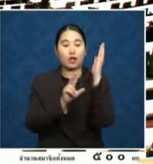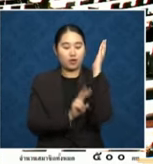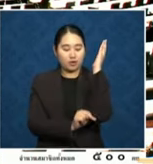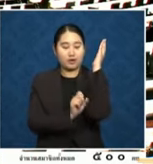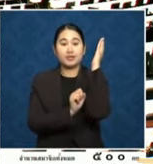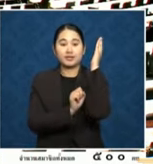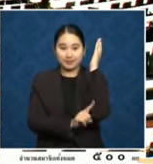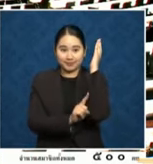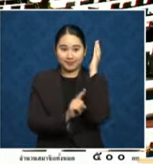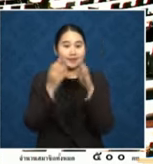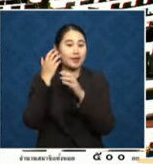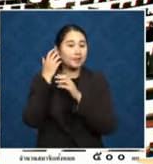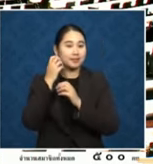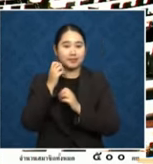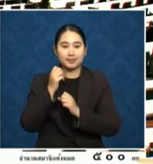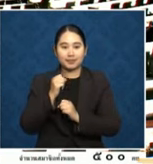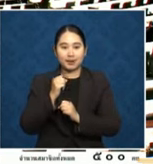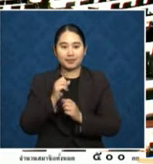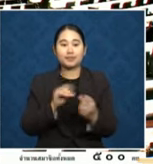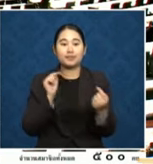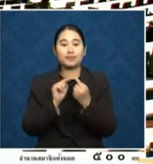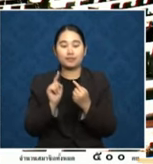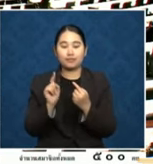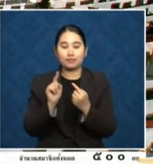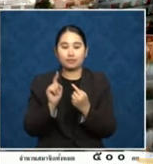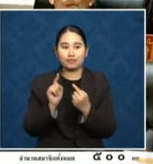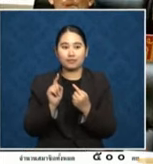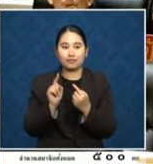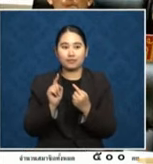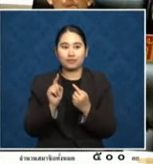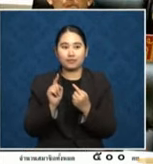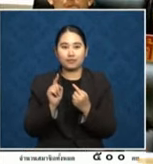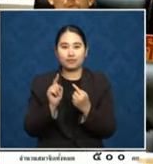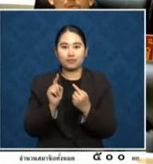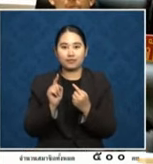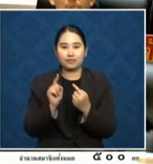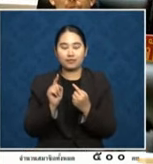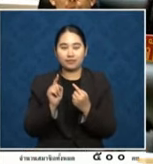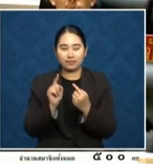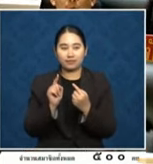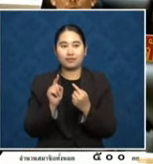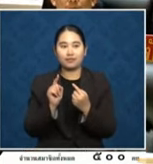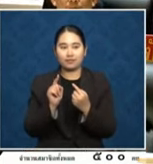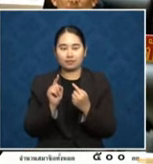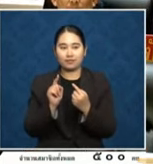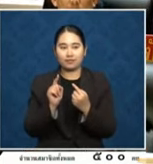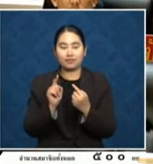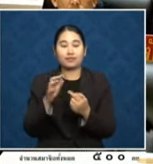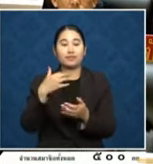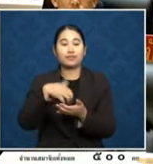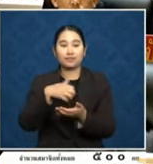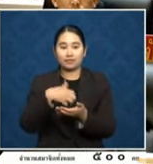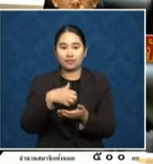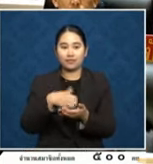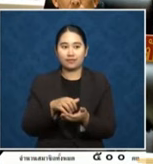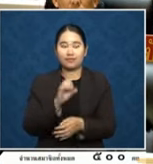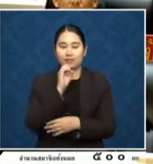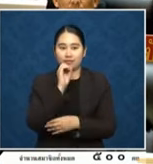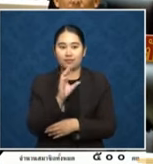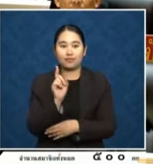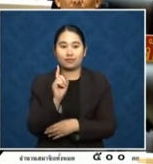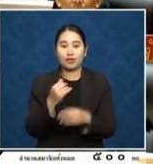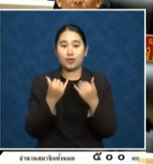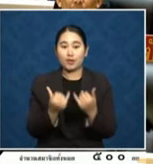ราชพรรคประชาธิปัตย์เขตเลือกตั้งที่4เฉวดเชียนใหญ่และอำเภอเฉลิมพระเกียรติท่านประธานที่เคารพครับ